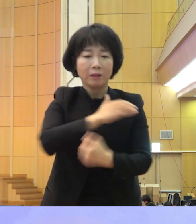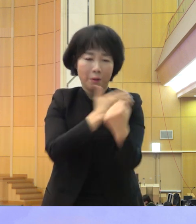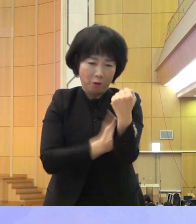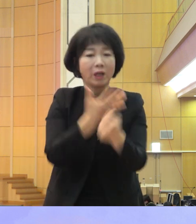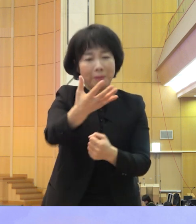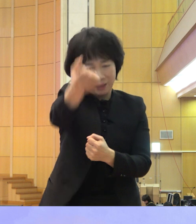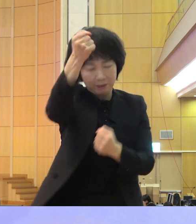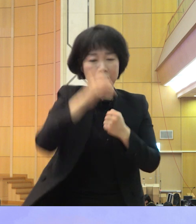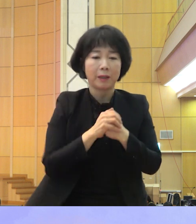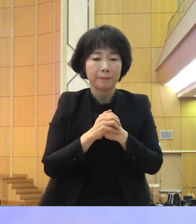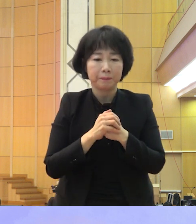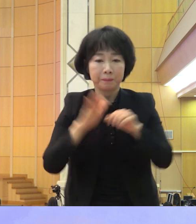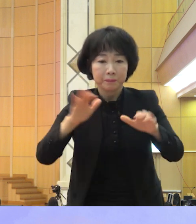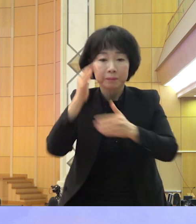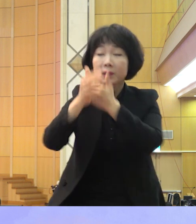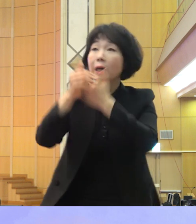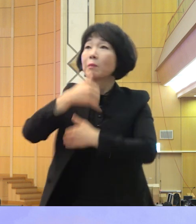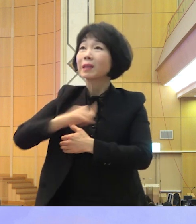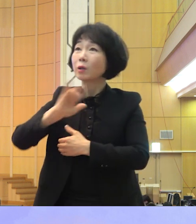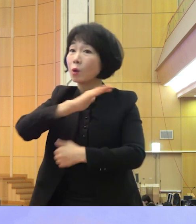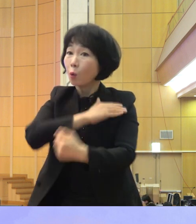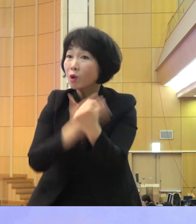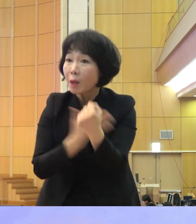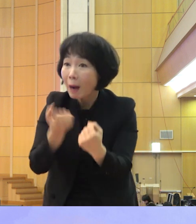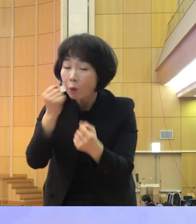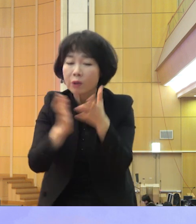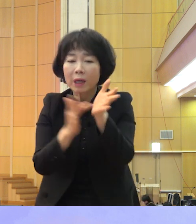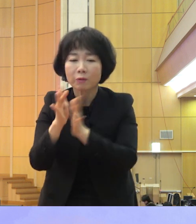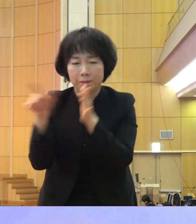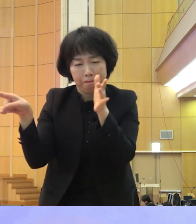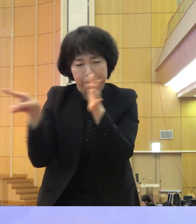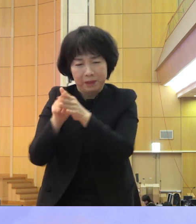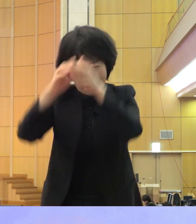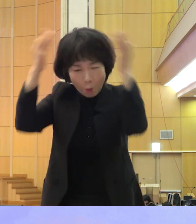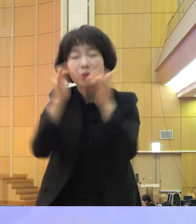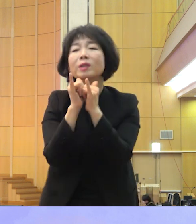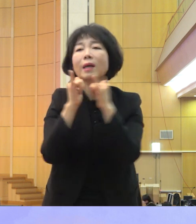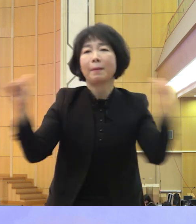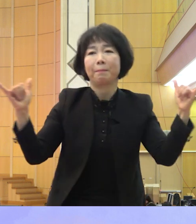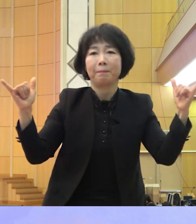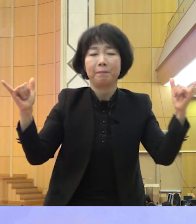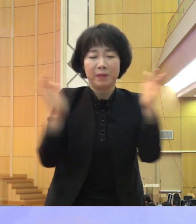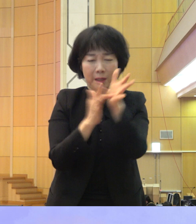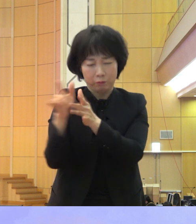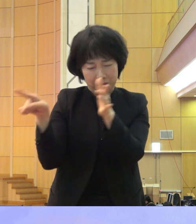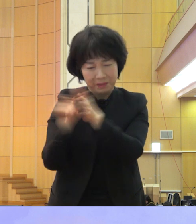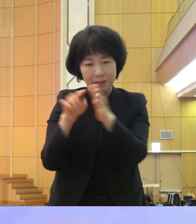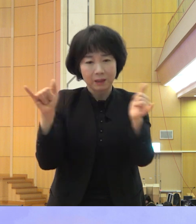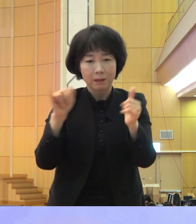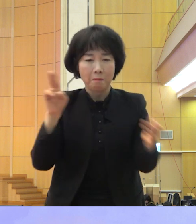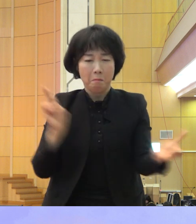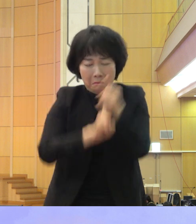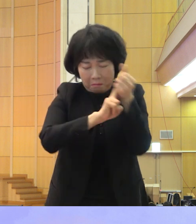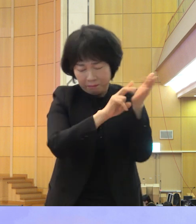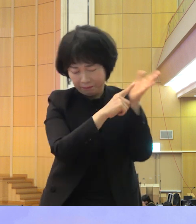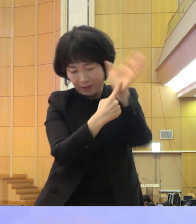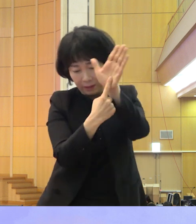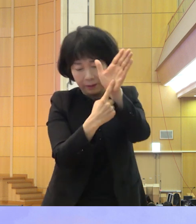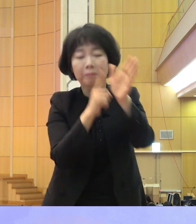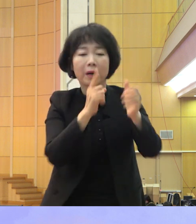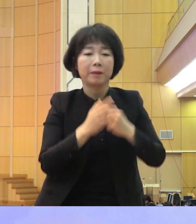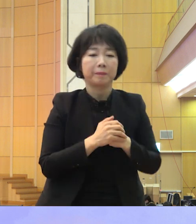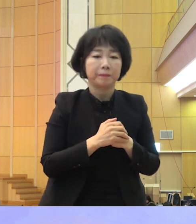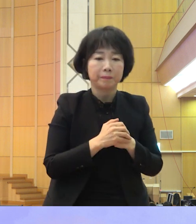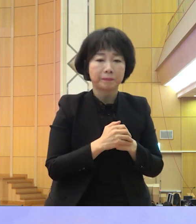되었습니다. 그러므로 이제 하나님의 자녀가 되어지고 예수를 믿는 모든 자들에게는 믿는 자들에겐 표적이